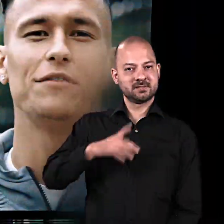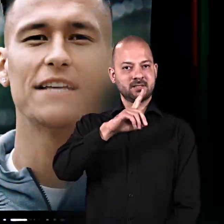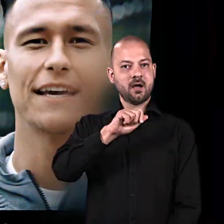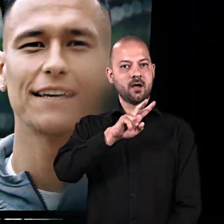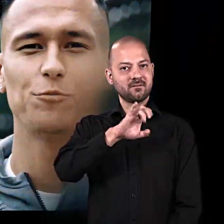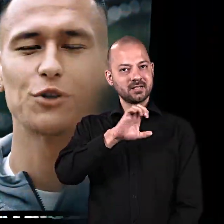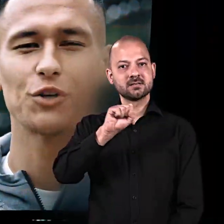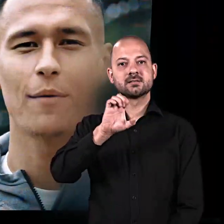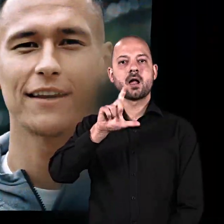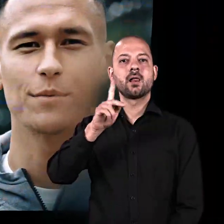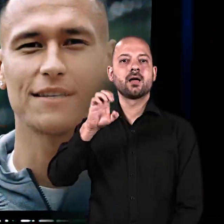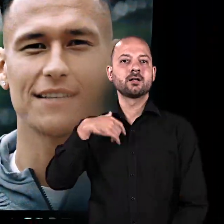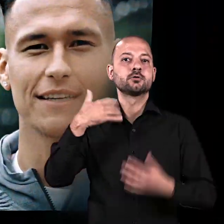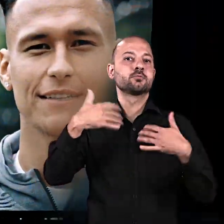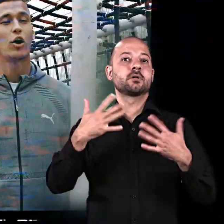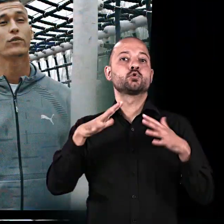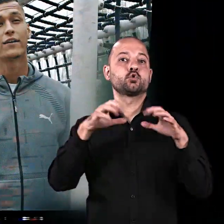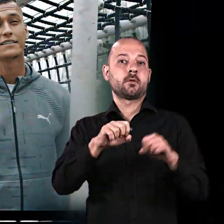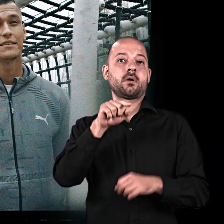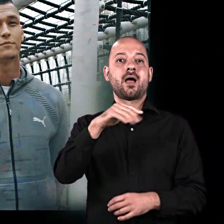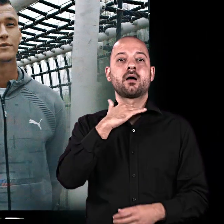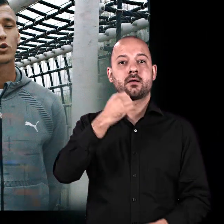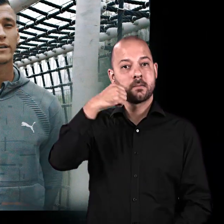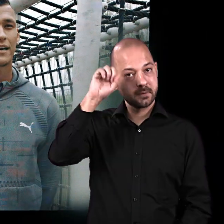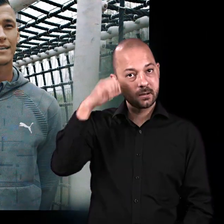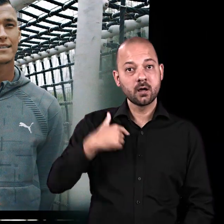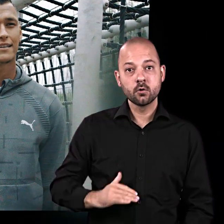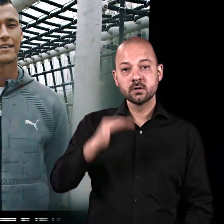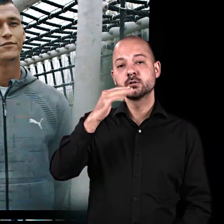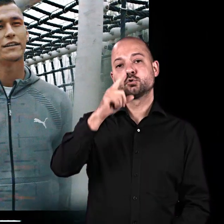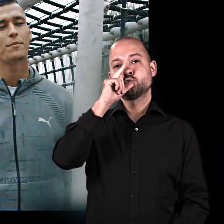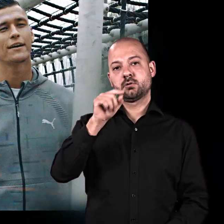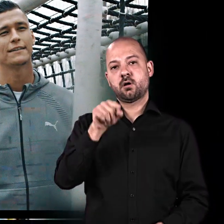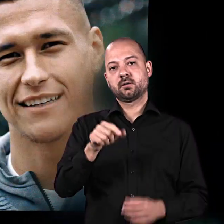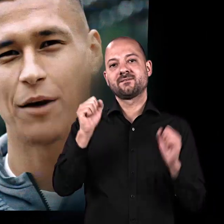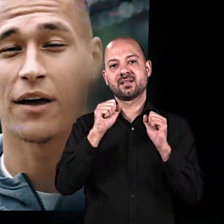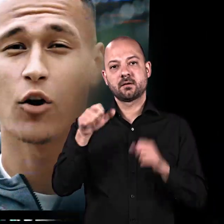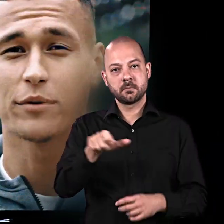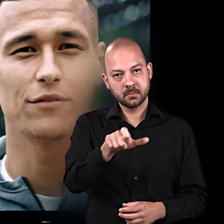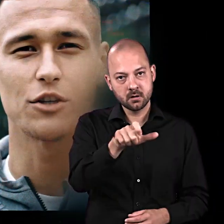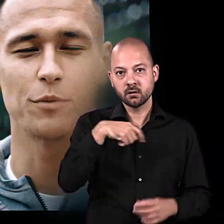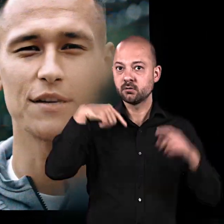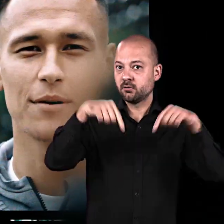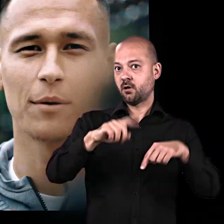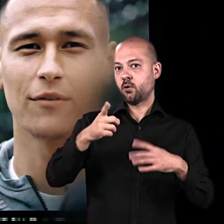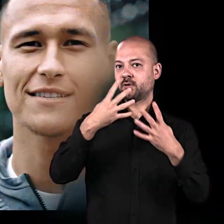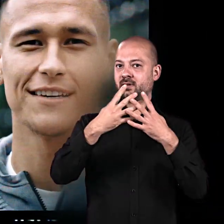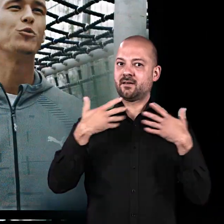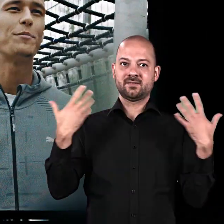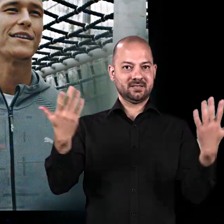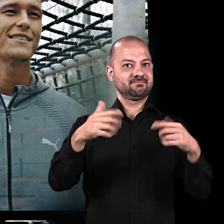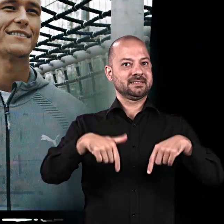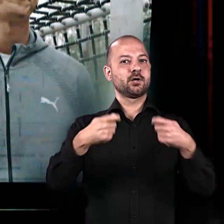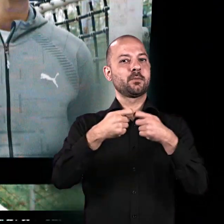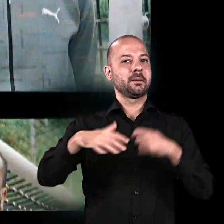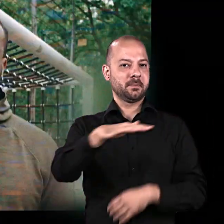Ich bin Davy Selke, ich bin schneller bei Hertha BSC, aufgewachsen im Stuttgarter Kreis in Winterbach. Ich habe da auch im Käfig gespielt, bei mir war es